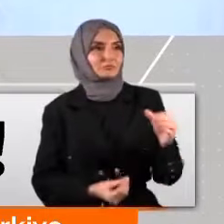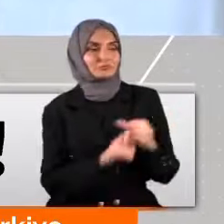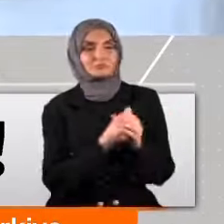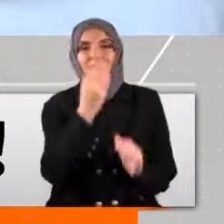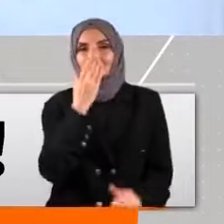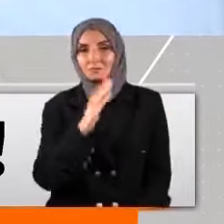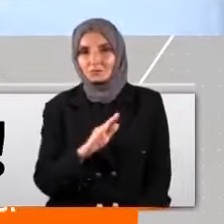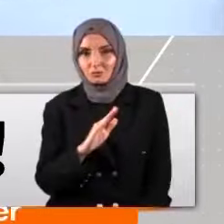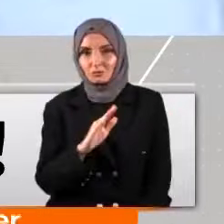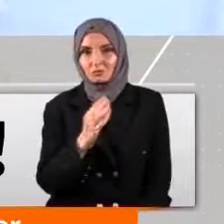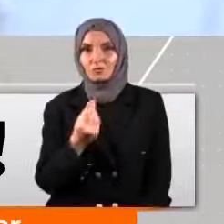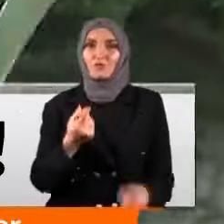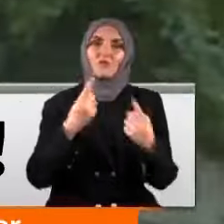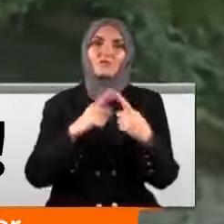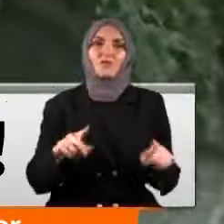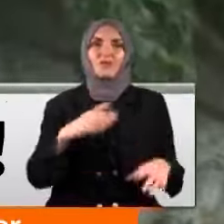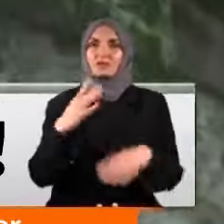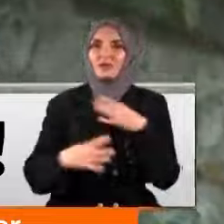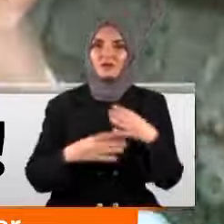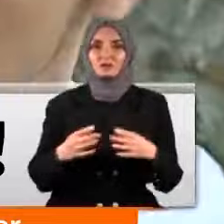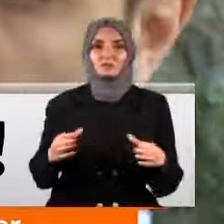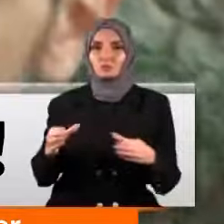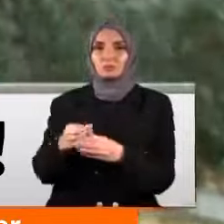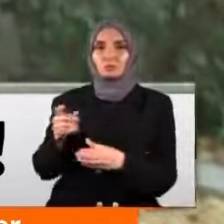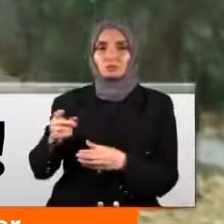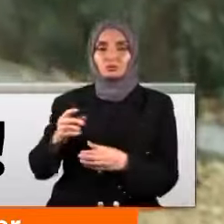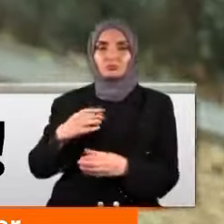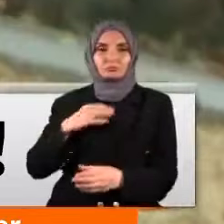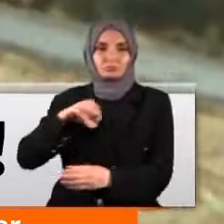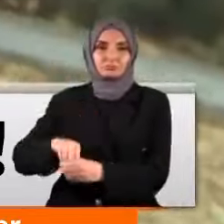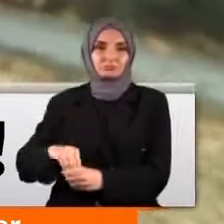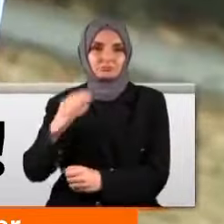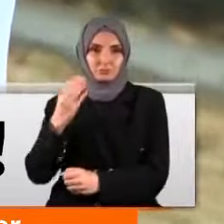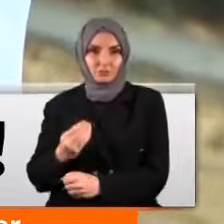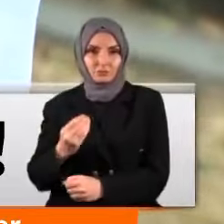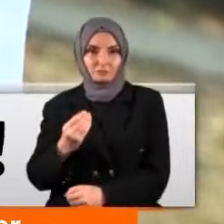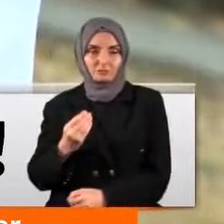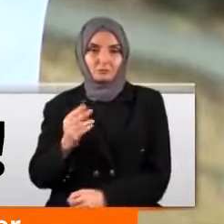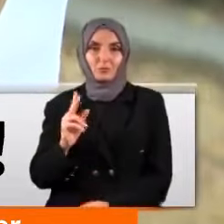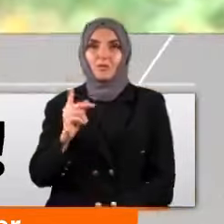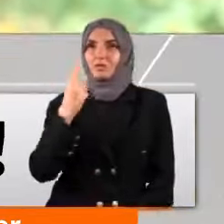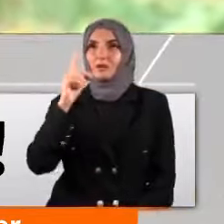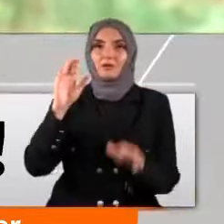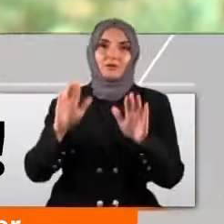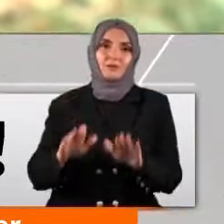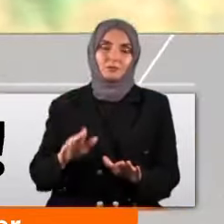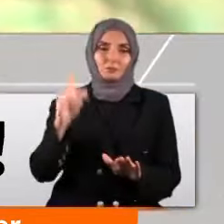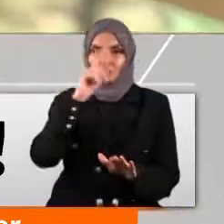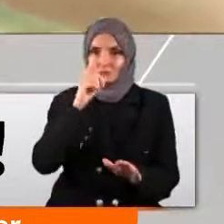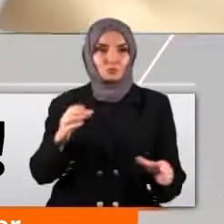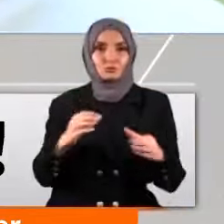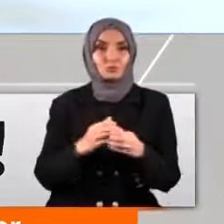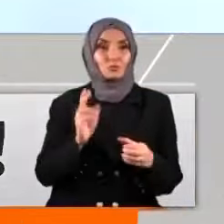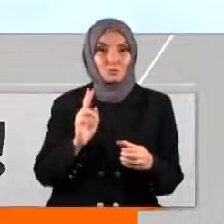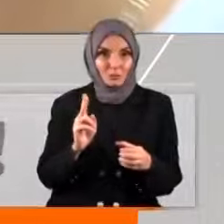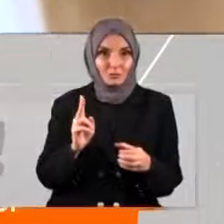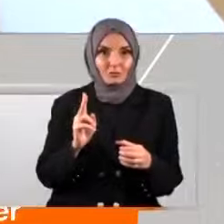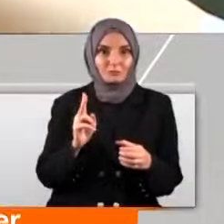bir karışık stile atmışlar. Tek başına kaldığı için kategorisi kapanan Necmettin Erbakan da başka bir stilde yarışmaya